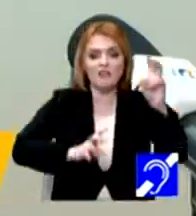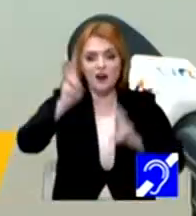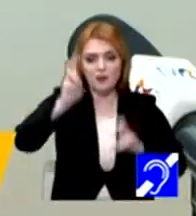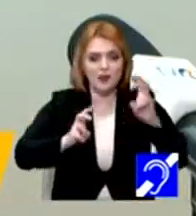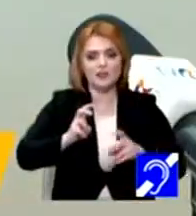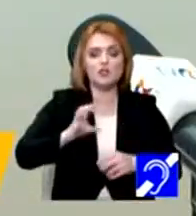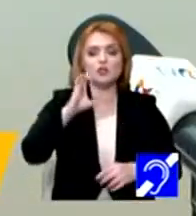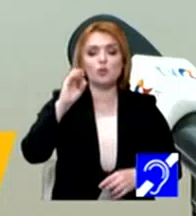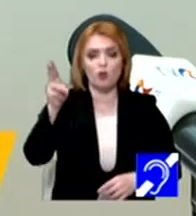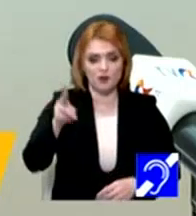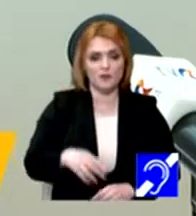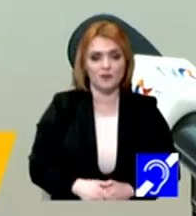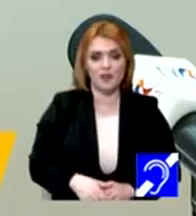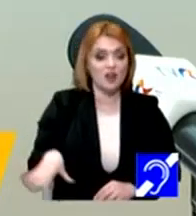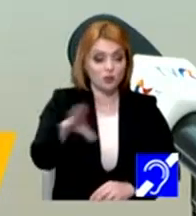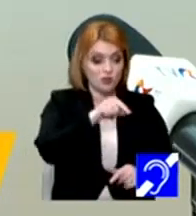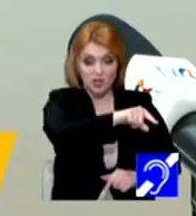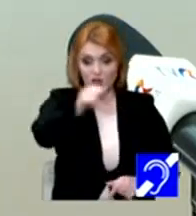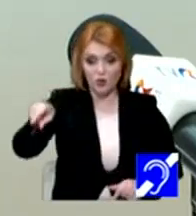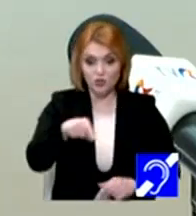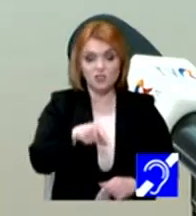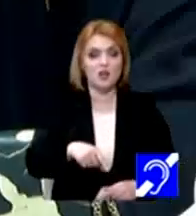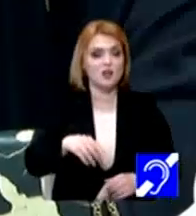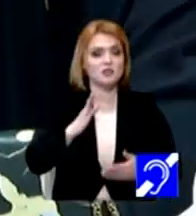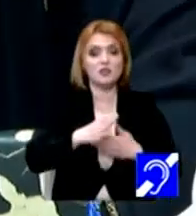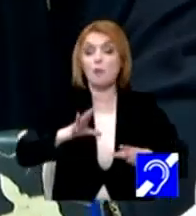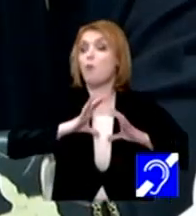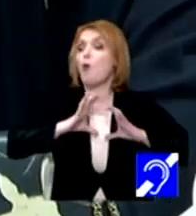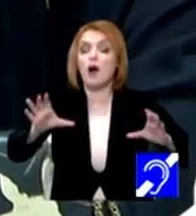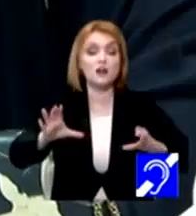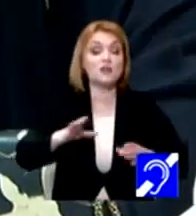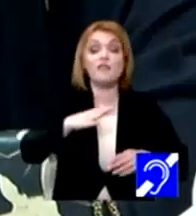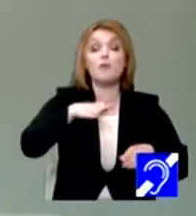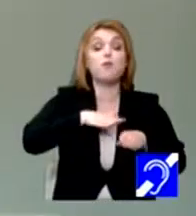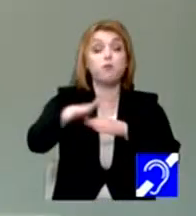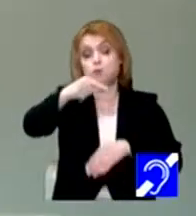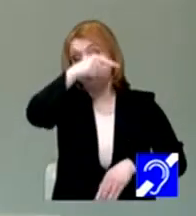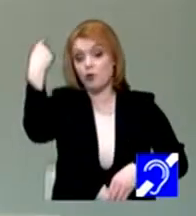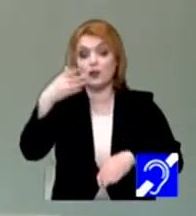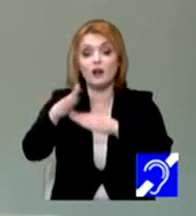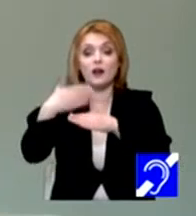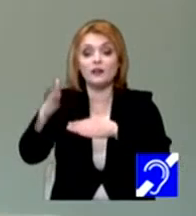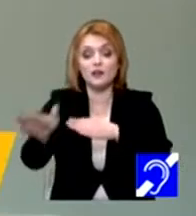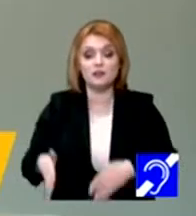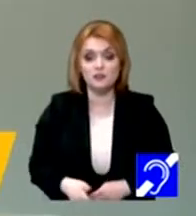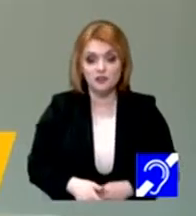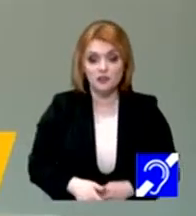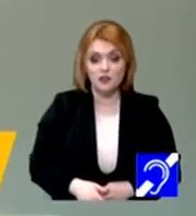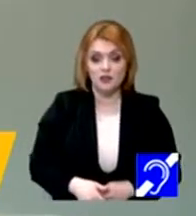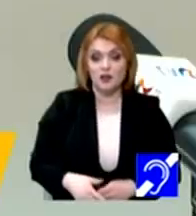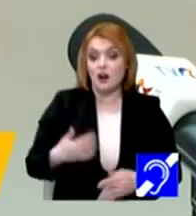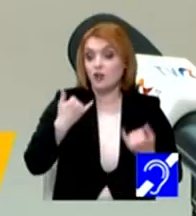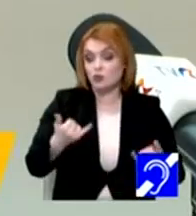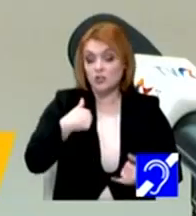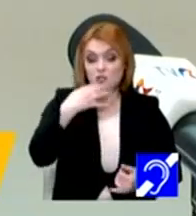cheltuielile. Toți cei care sunt aici suntem milionari de credit. În caz de ceva, noi rămânem pe drumuri la bătrâneți. Eu aș spune că la